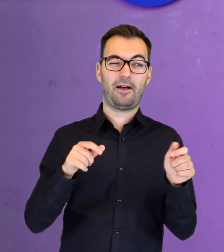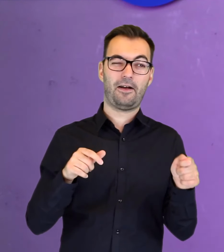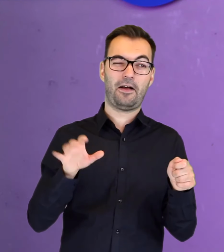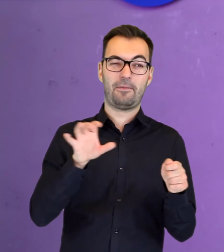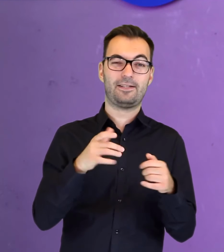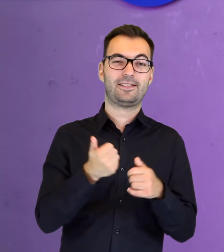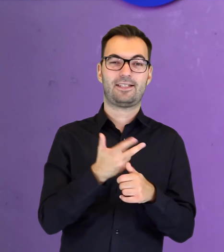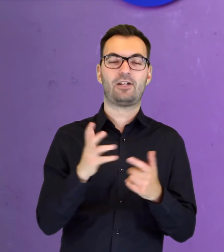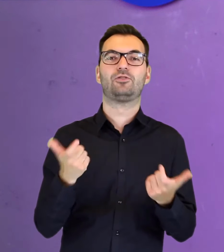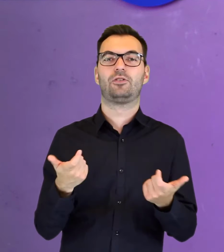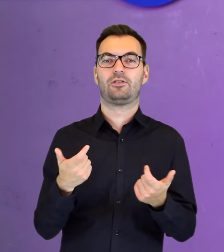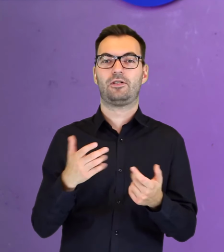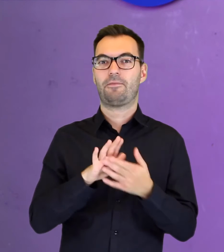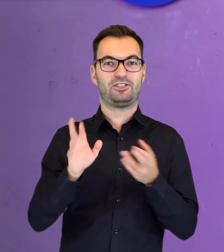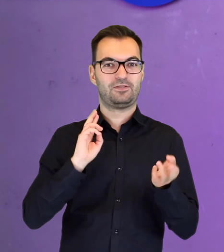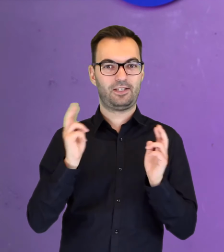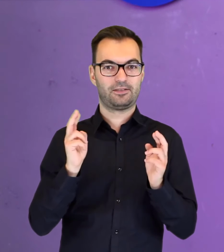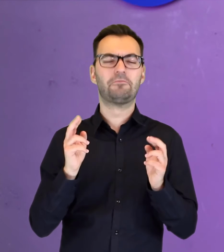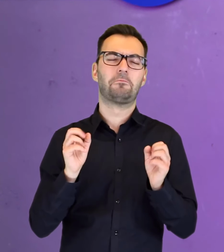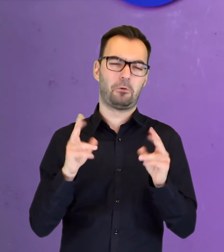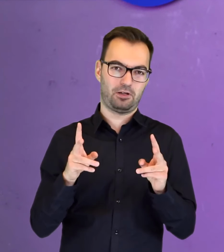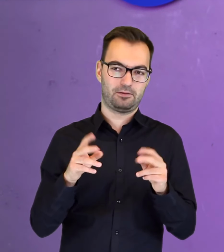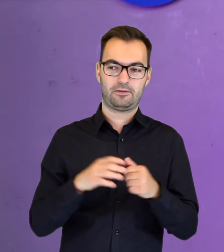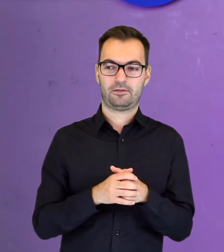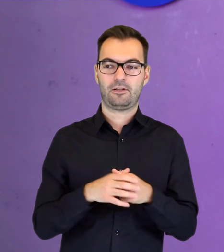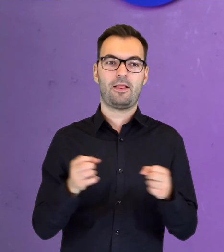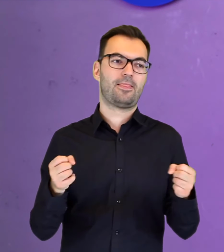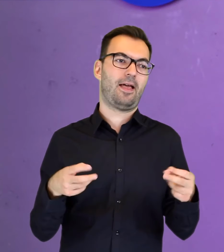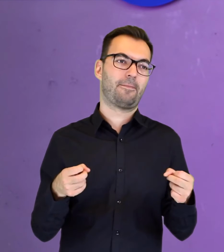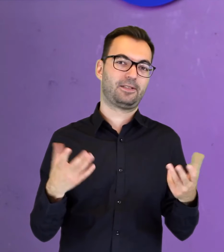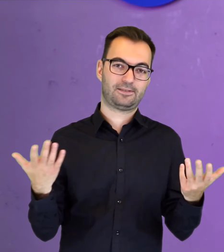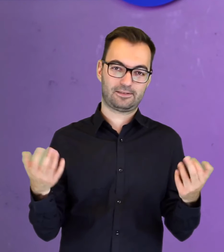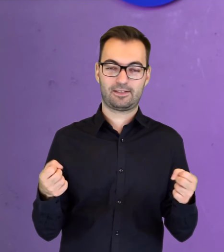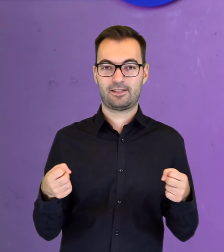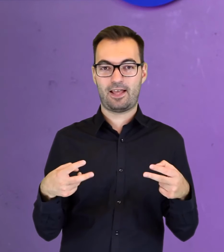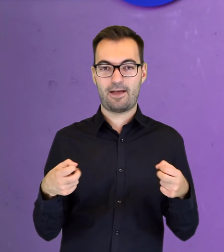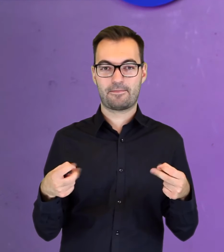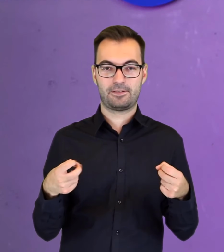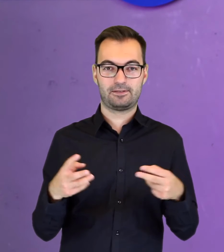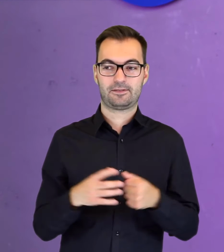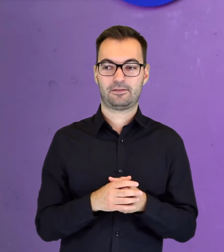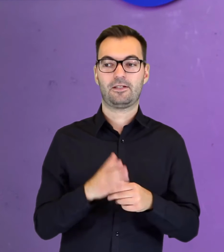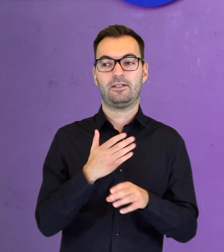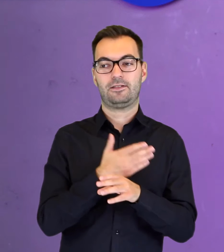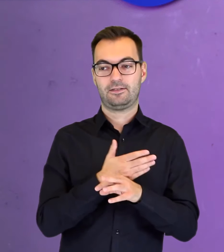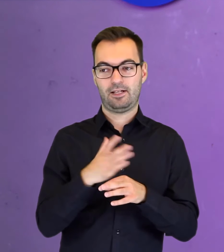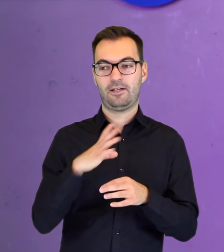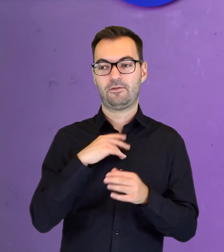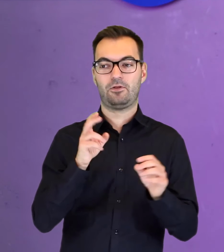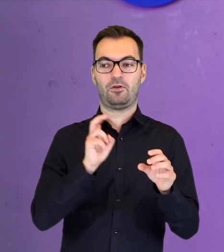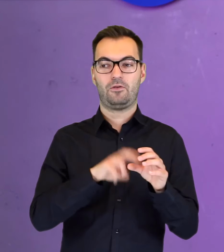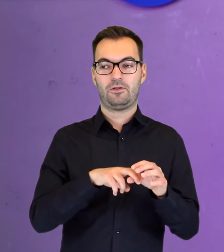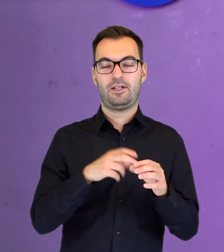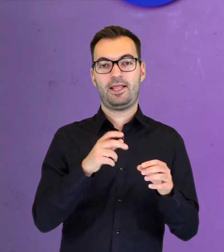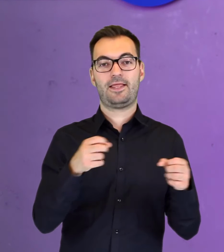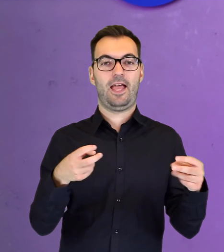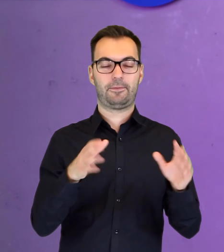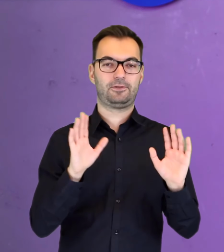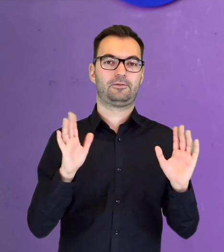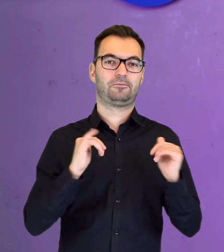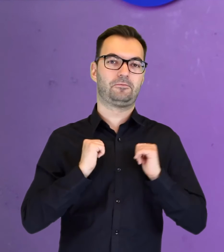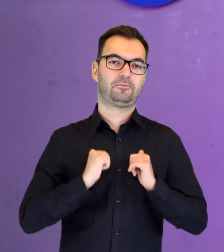ale w momencie kiedy zasypiacie Obok telewizora klucze taka myśl może sobie obejrzymy ten serial nawet teraz co bez dźwięku spoko